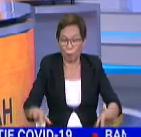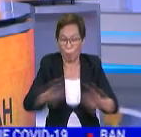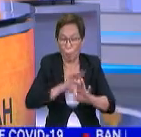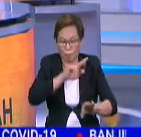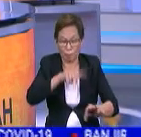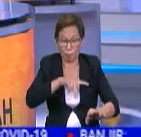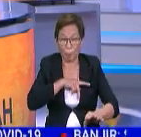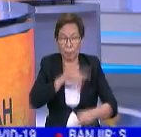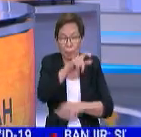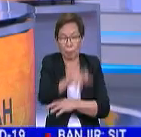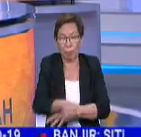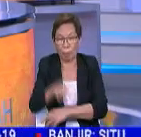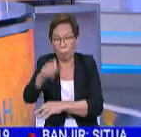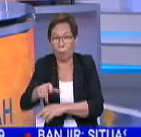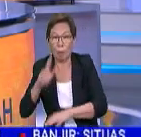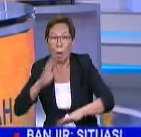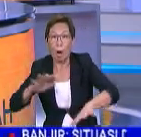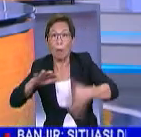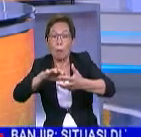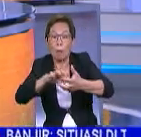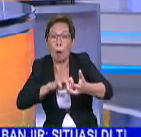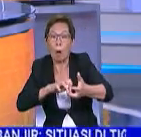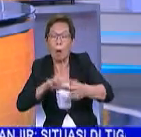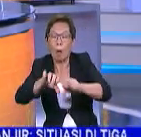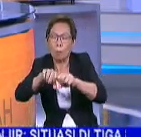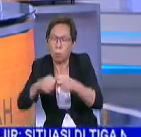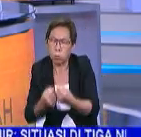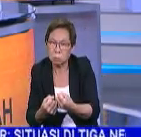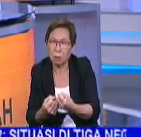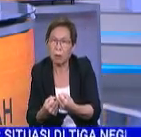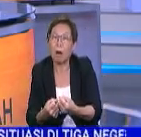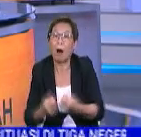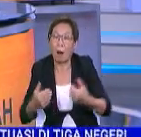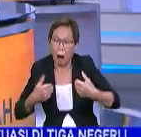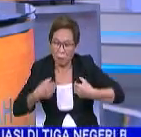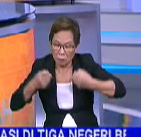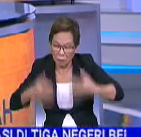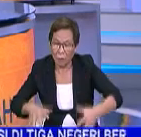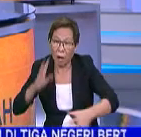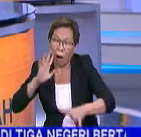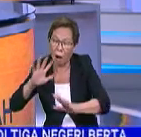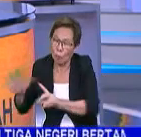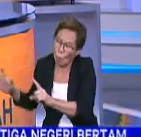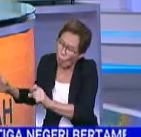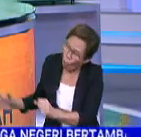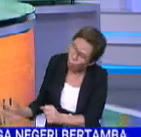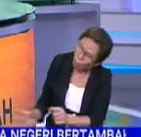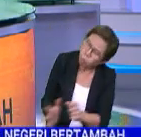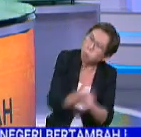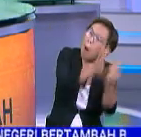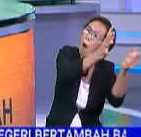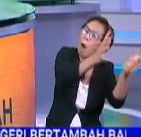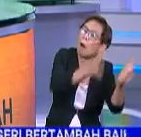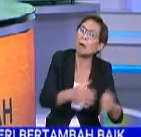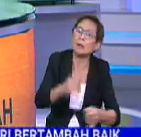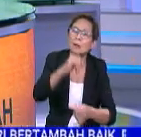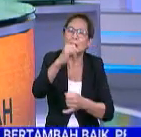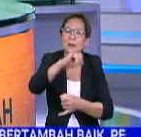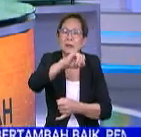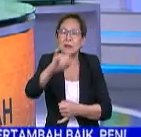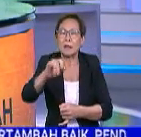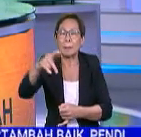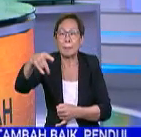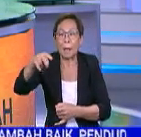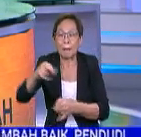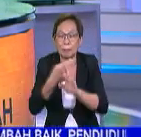Penduduk terjejas banjir juga rosak, musnah dan ada yang hilang di bawah air. Prihatin dengan masalah itu, Jabatan Pendaftaran